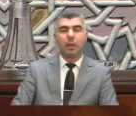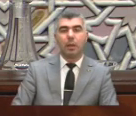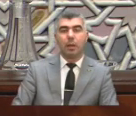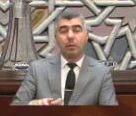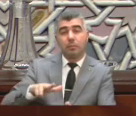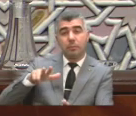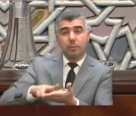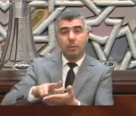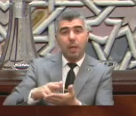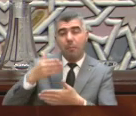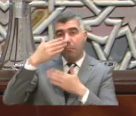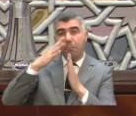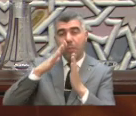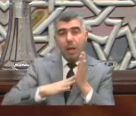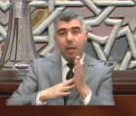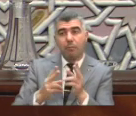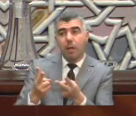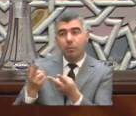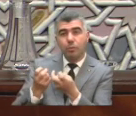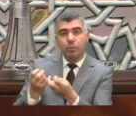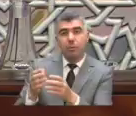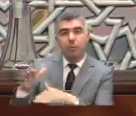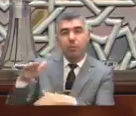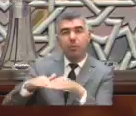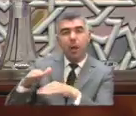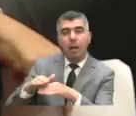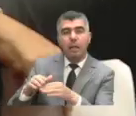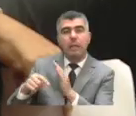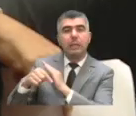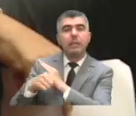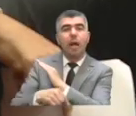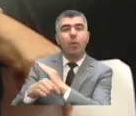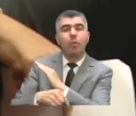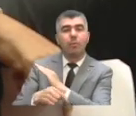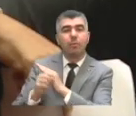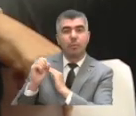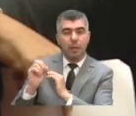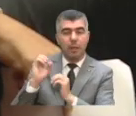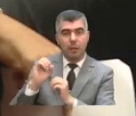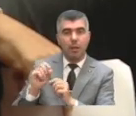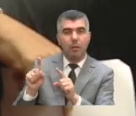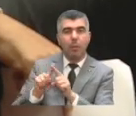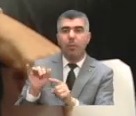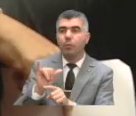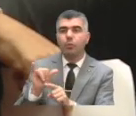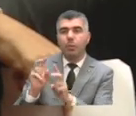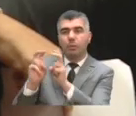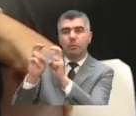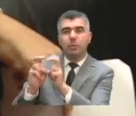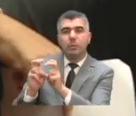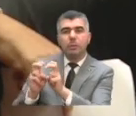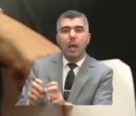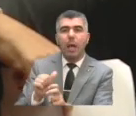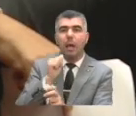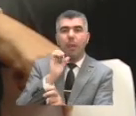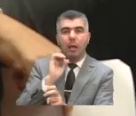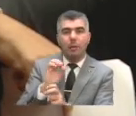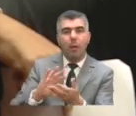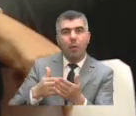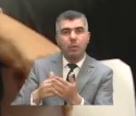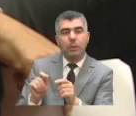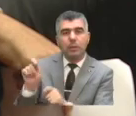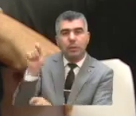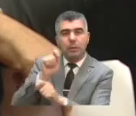المغرب تحلية مياه البحر لتزويد أقاليم الجنوب بالماء الصالح للشرب نظرا للضعف الموارد المائية التقليدية بها، وذلك عن طريق